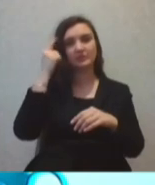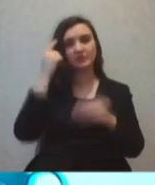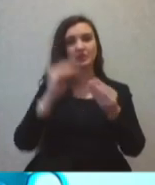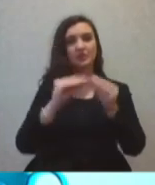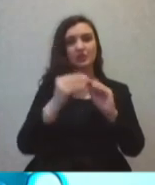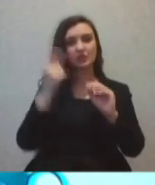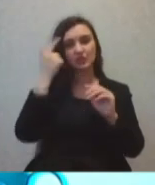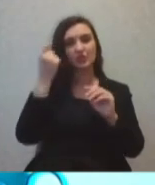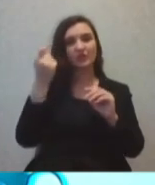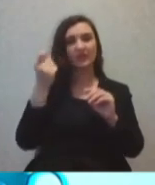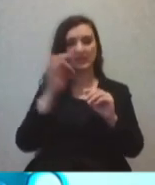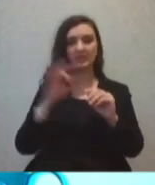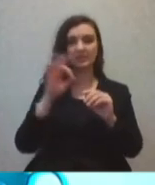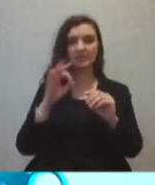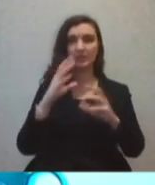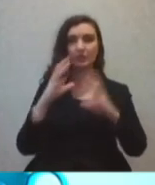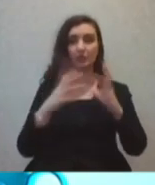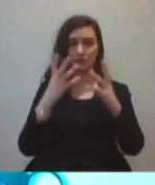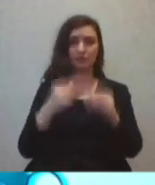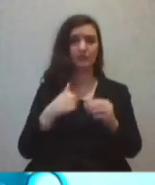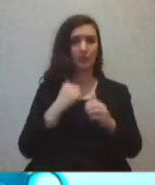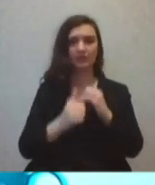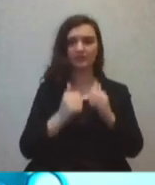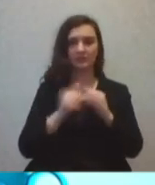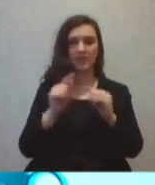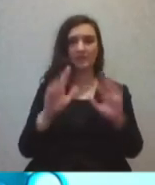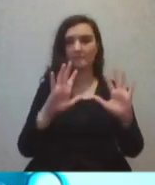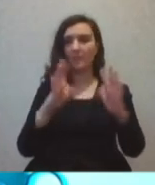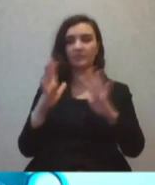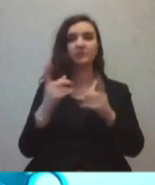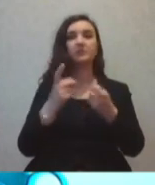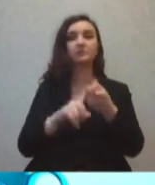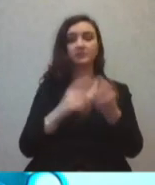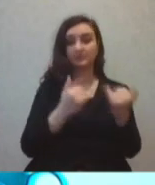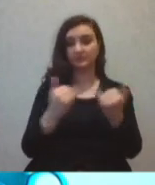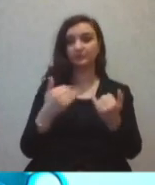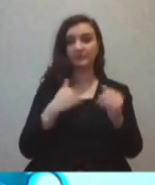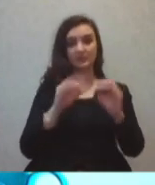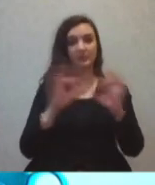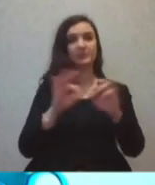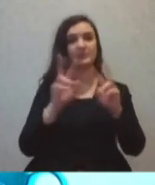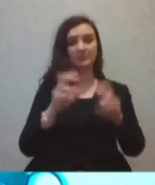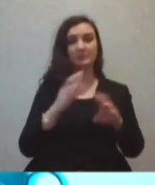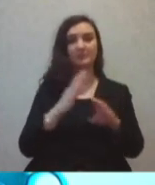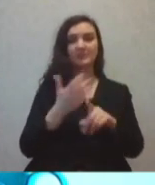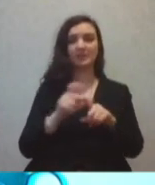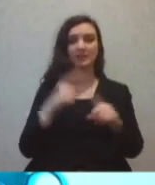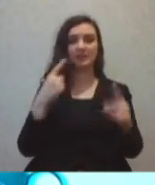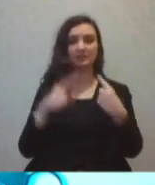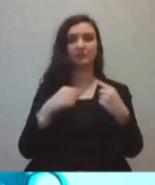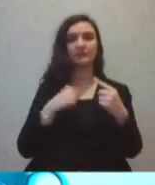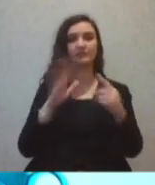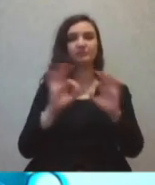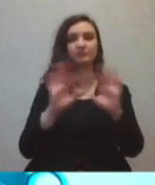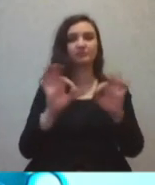ჩვენ რასაკვირველია ყოველთვის ვეხმაურებით ხოლმე ასეთ მოვლენებს და დღევანდელი ჩვენი საუბრის თემა არის ძალიან განსხვავებული. ჩვენ